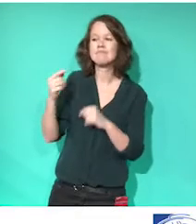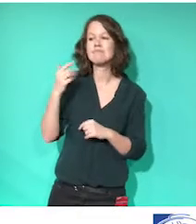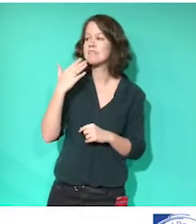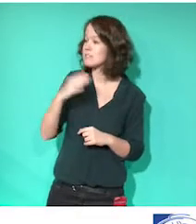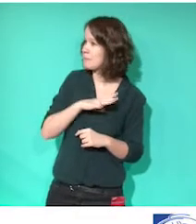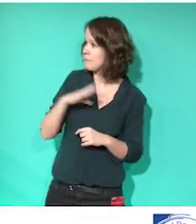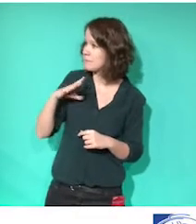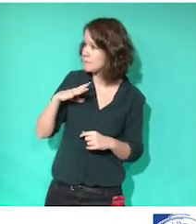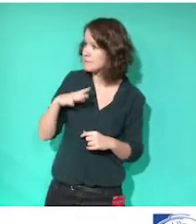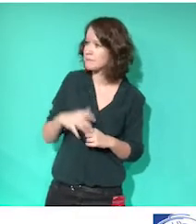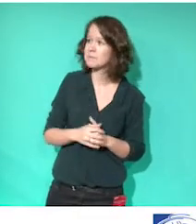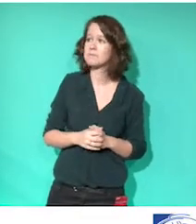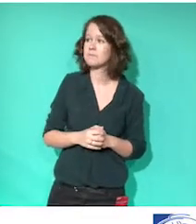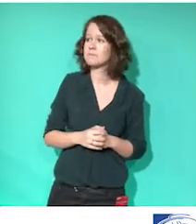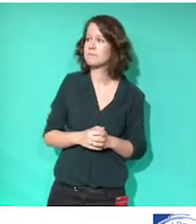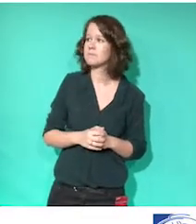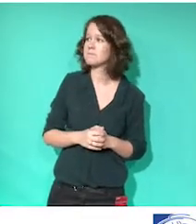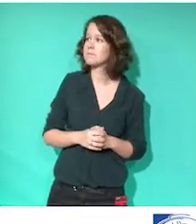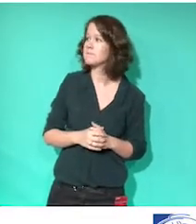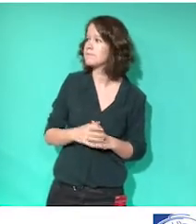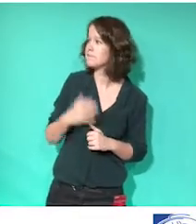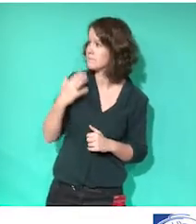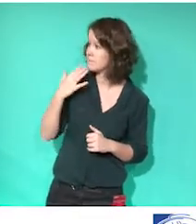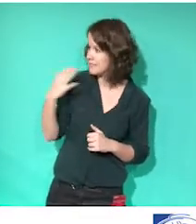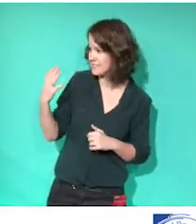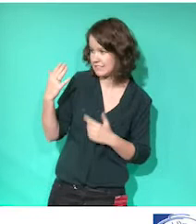pour de ces comptes rendus.